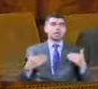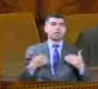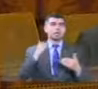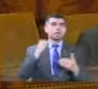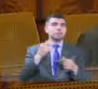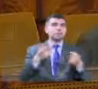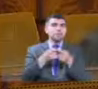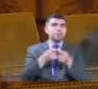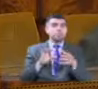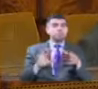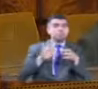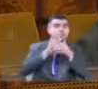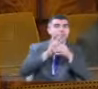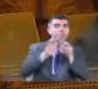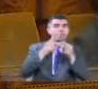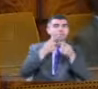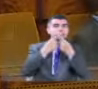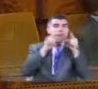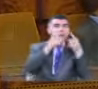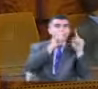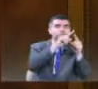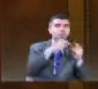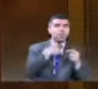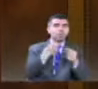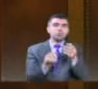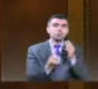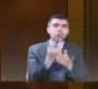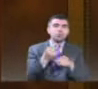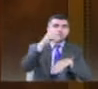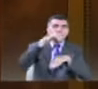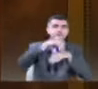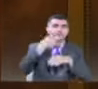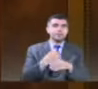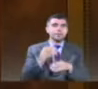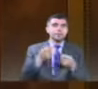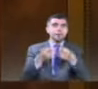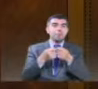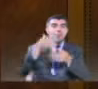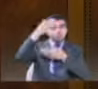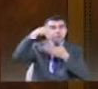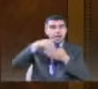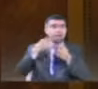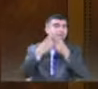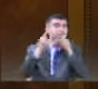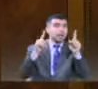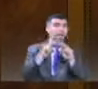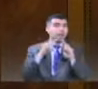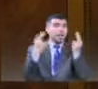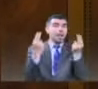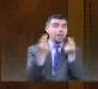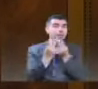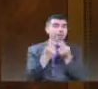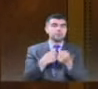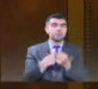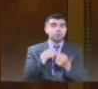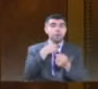بنوعية الشراكات الشاملة واستراتيجية التي تربط المغرب بمجموعة من الدول بنظر